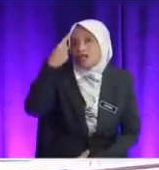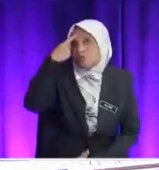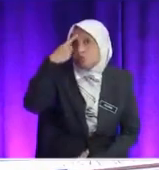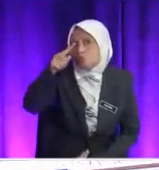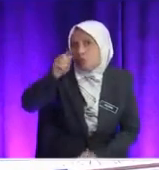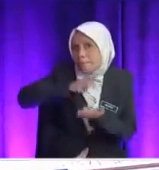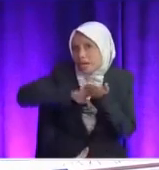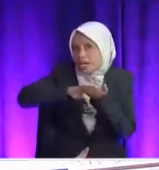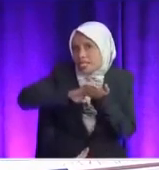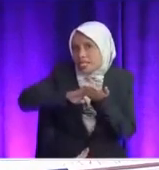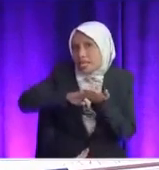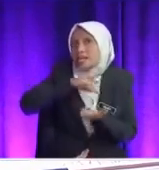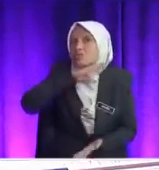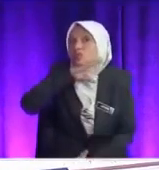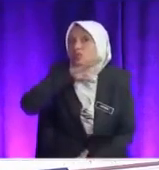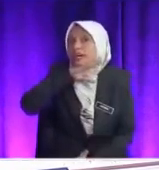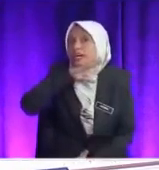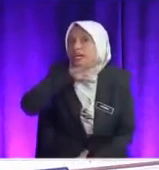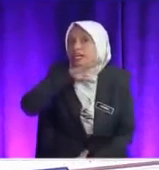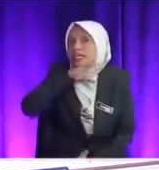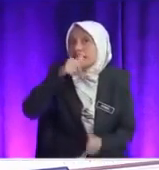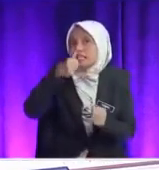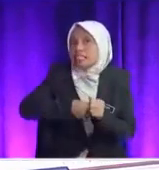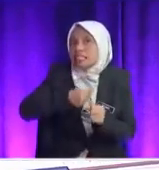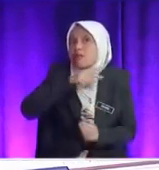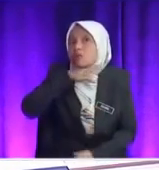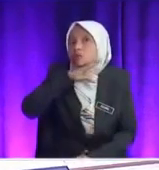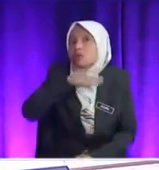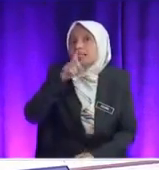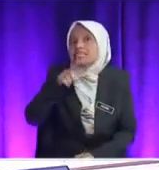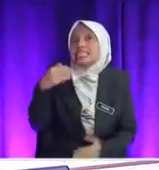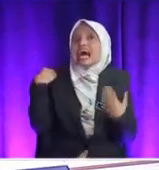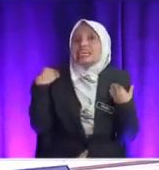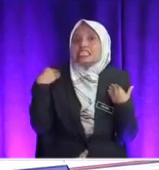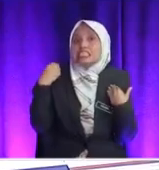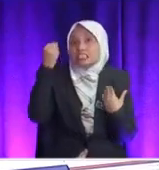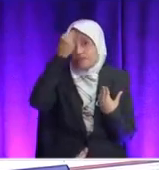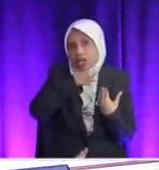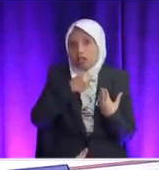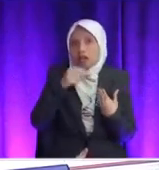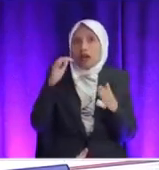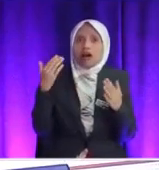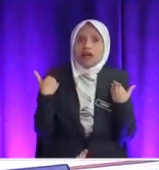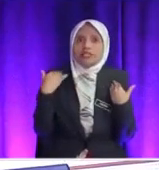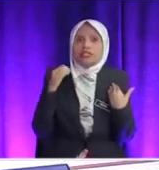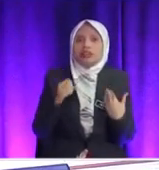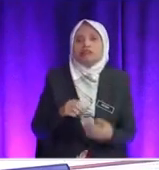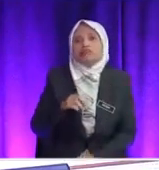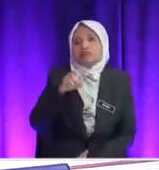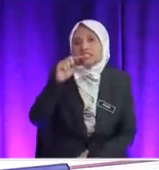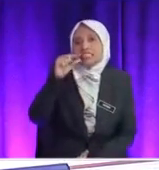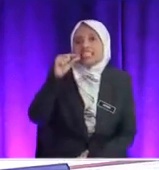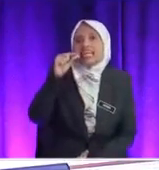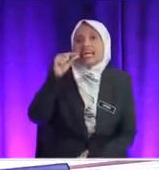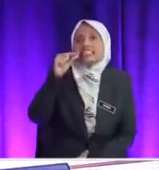membersihkan kotoran kendaraan tadi sejak tutup kotoran diare sifatnya masing-masing adenya Enggak nyangka sakiti perlu